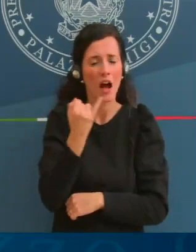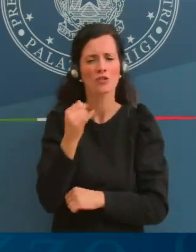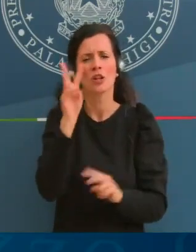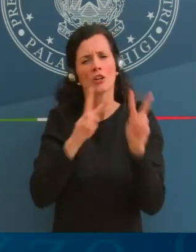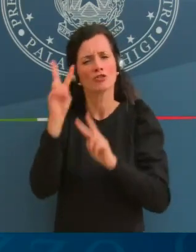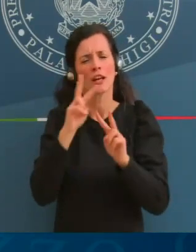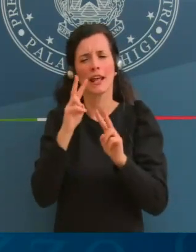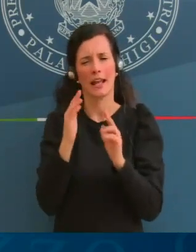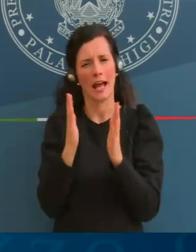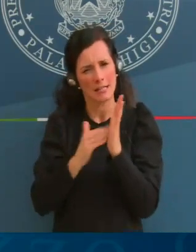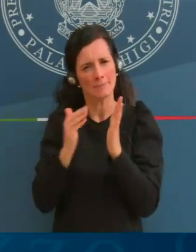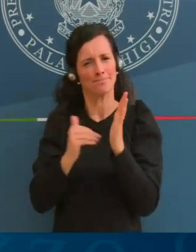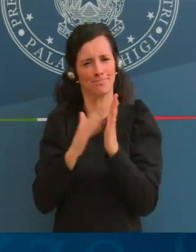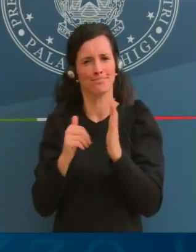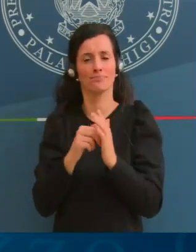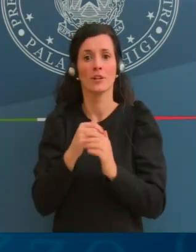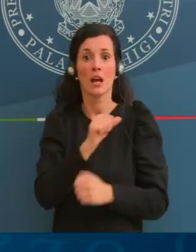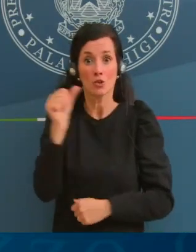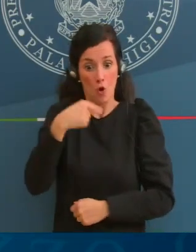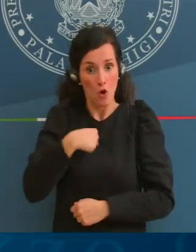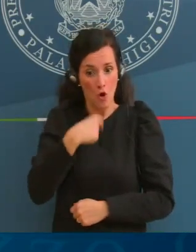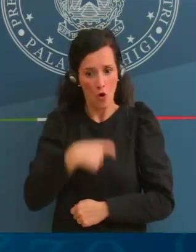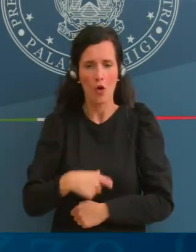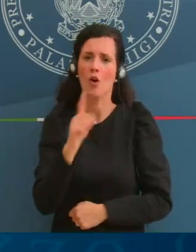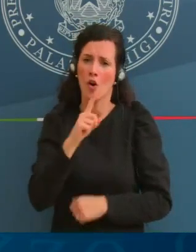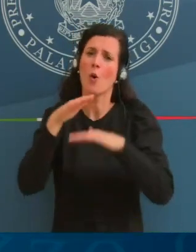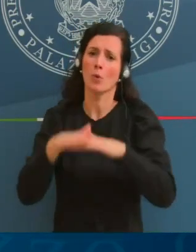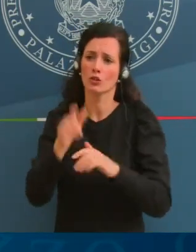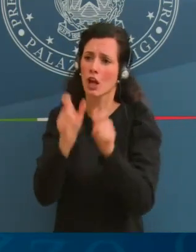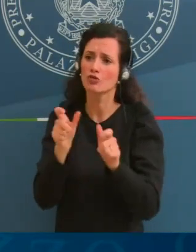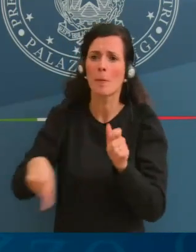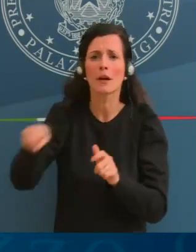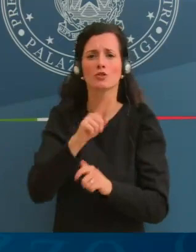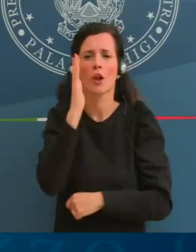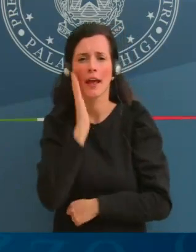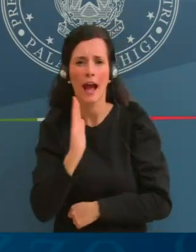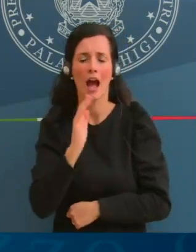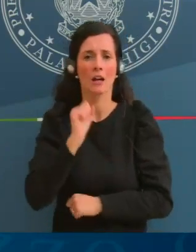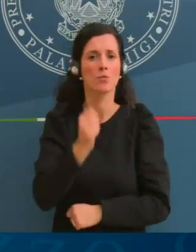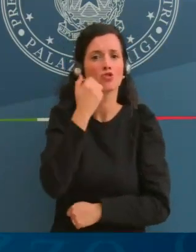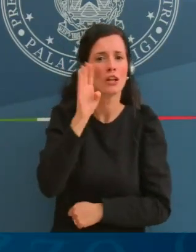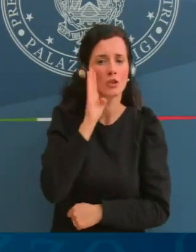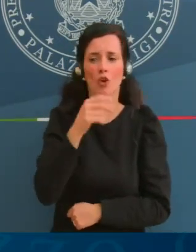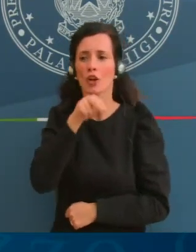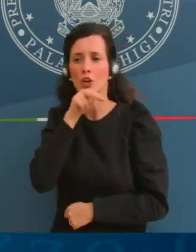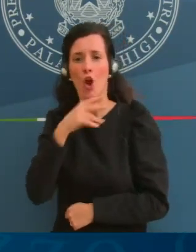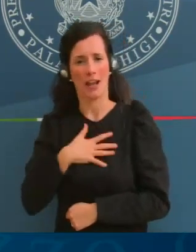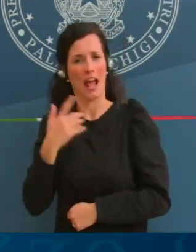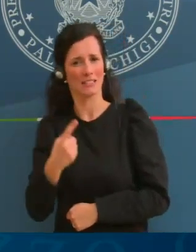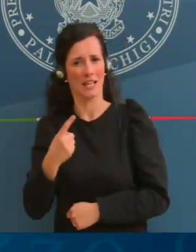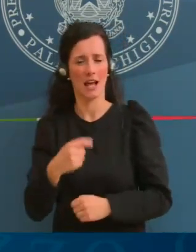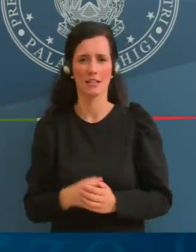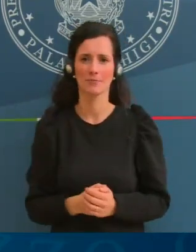anziani gli alberghi gli alberghi rimangono aperte in tutta italia ma la vigilia di capodanno il 31